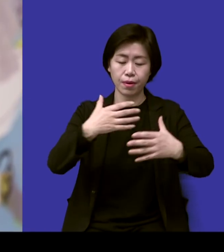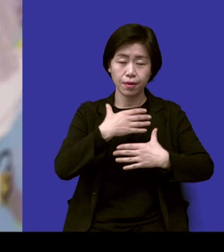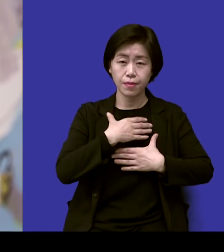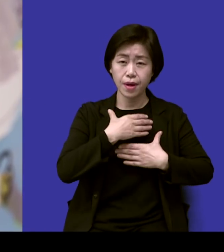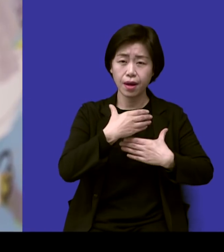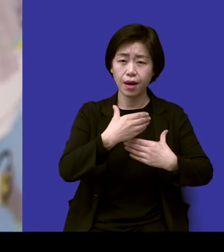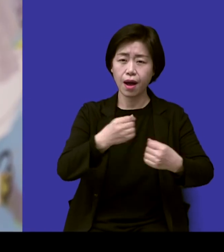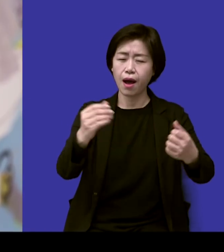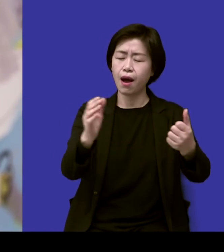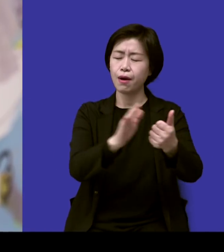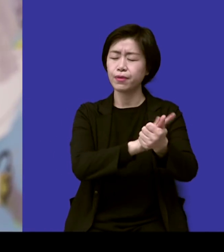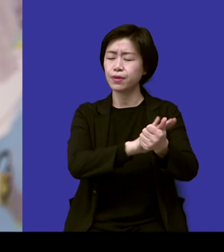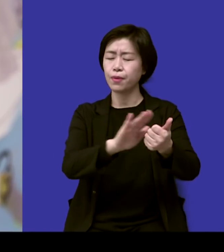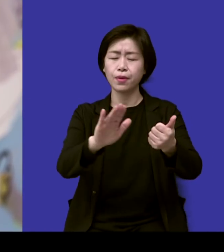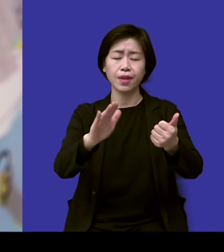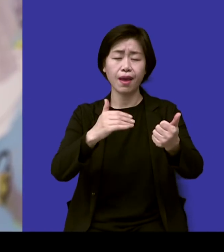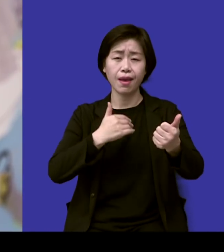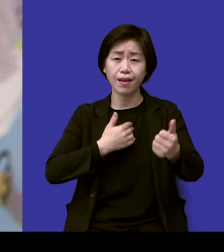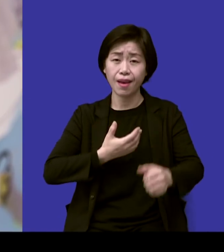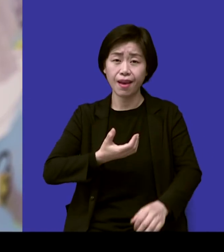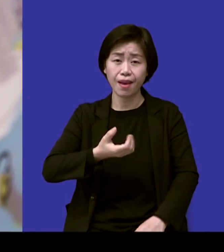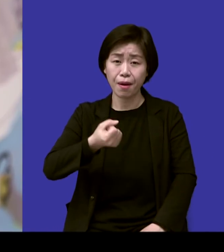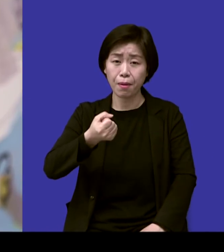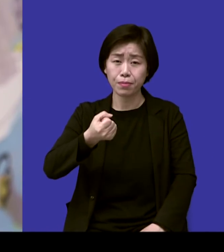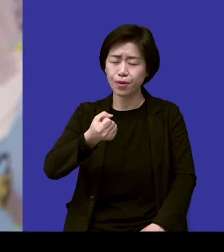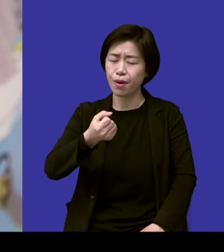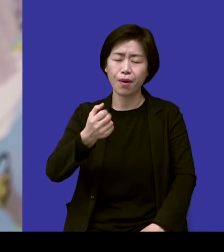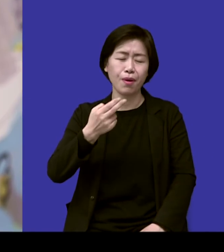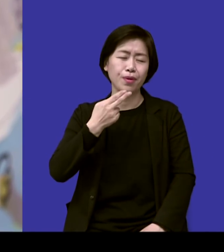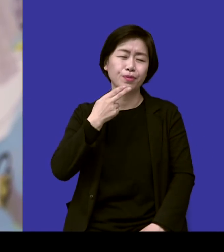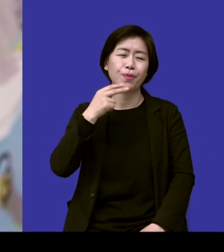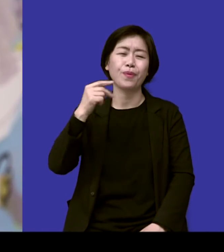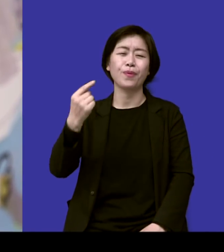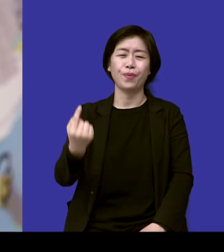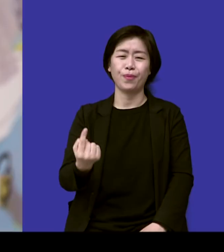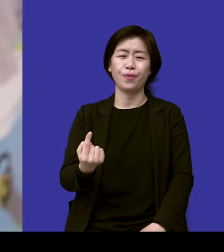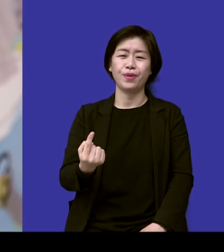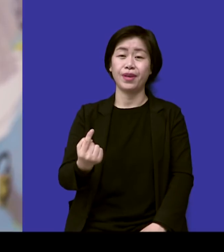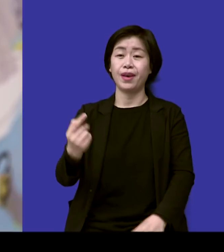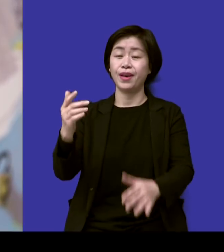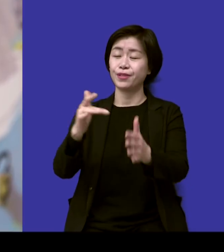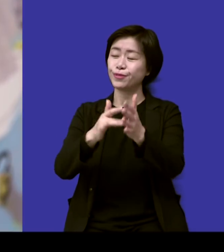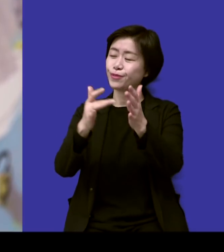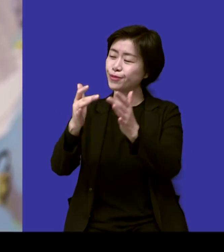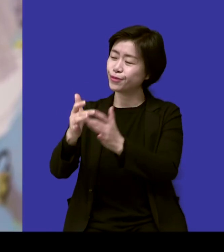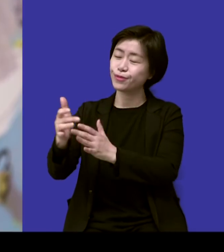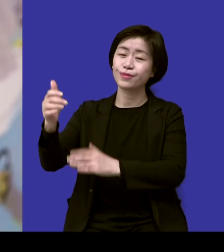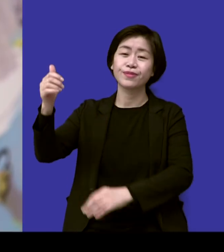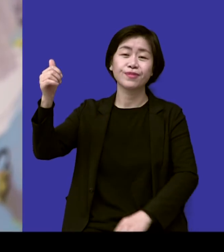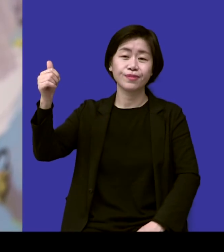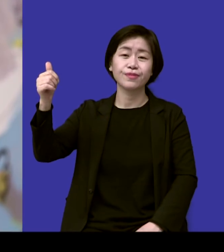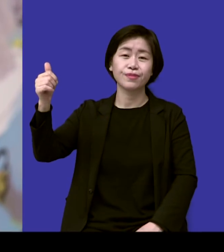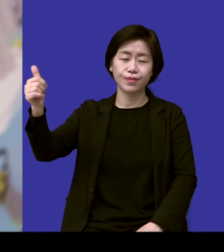세상 평안과 위로 내게 없어도 예수,